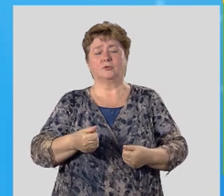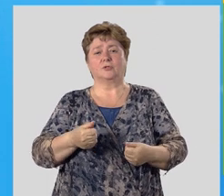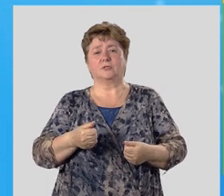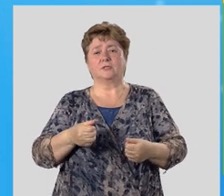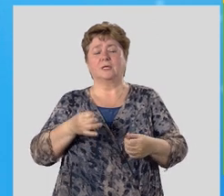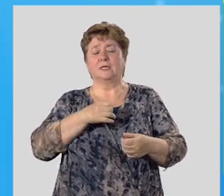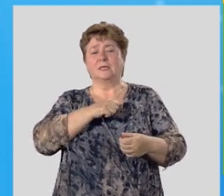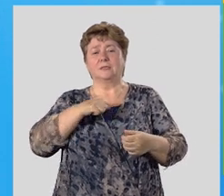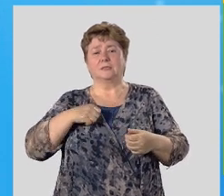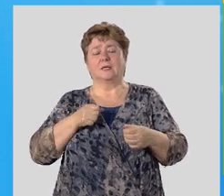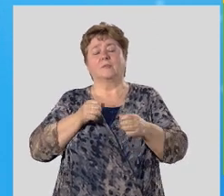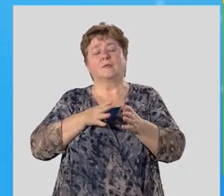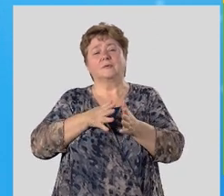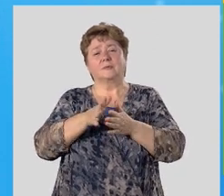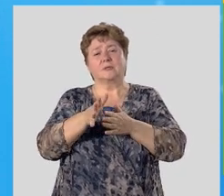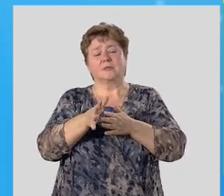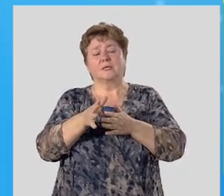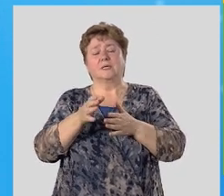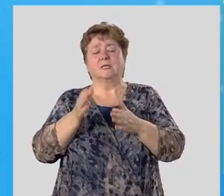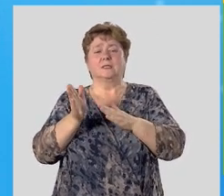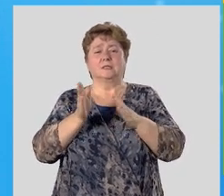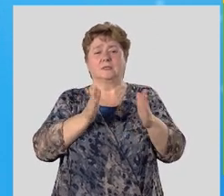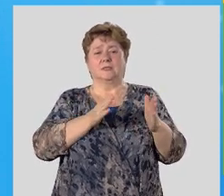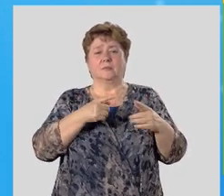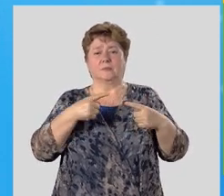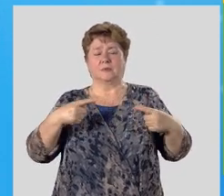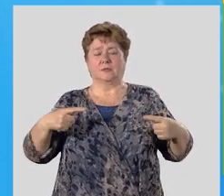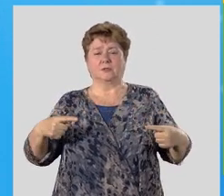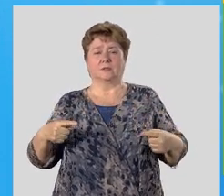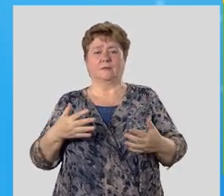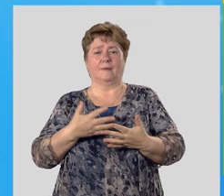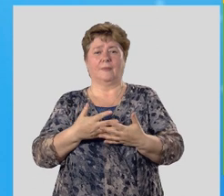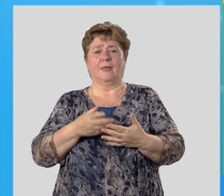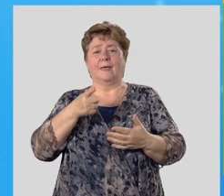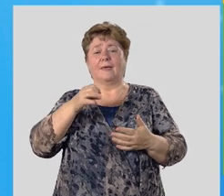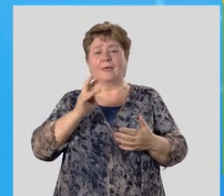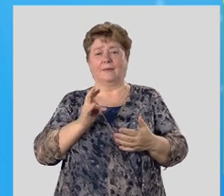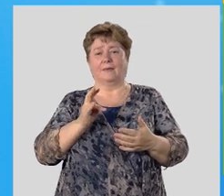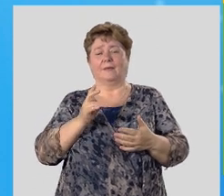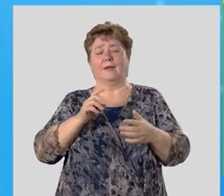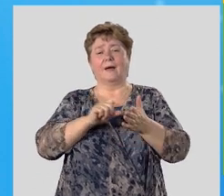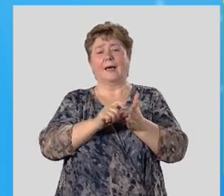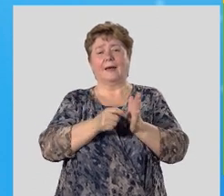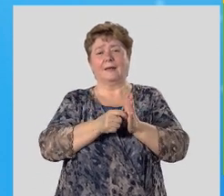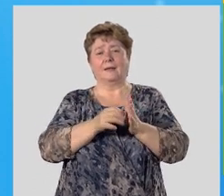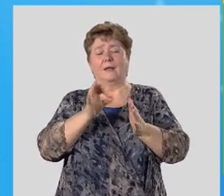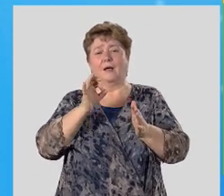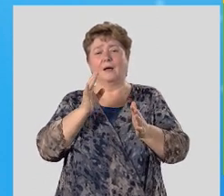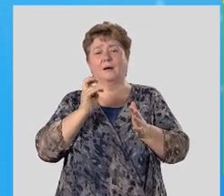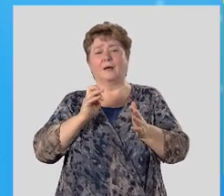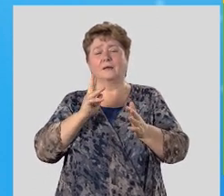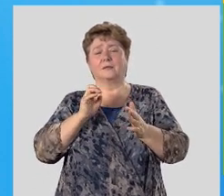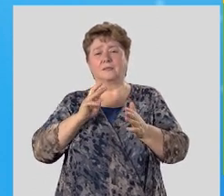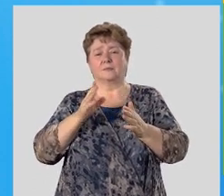саморегулирующиеся и самовоспроизводящиеся системы различного ранга – ген, клетка,